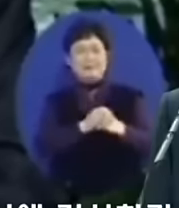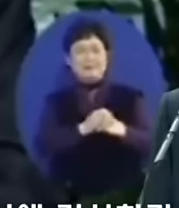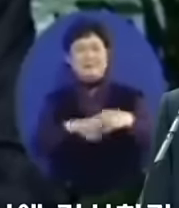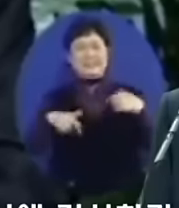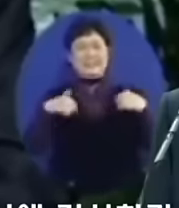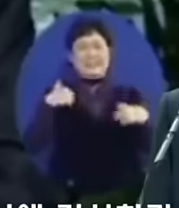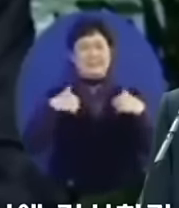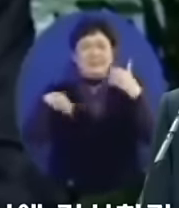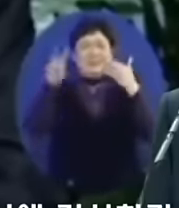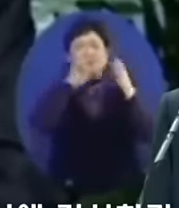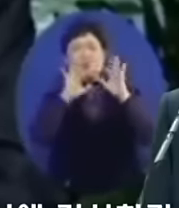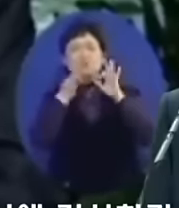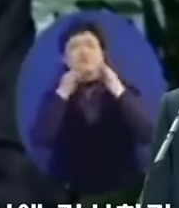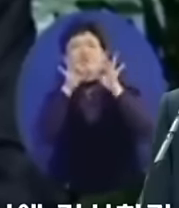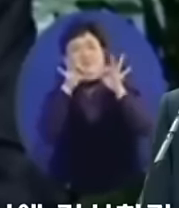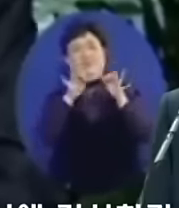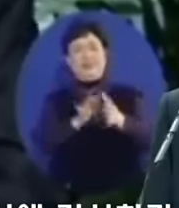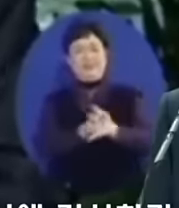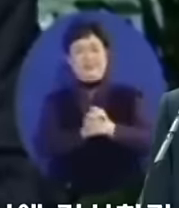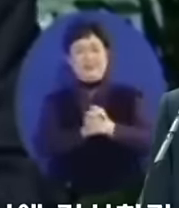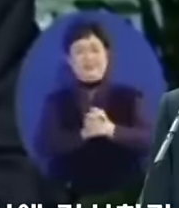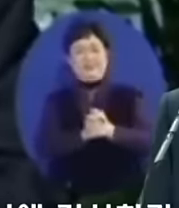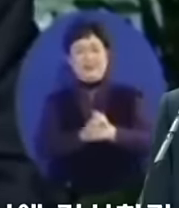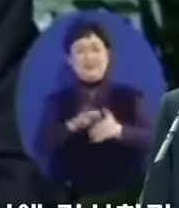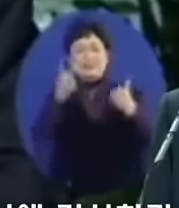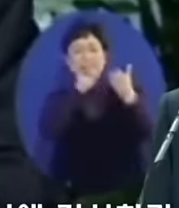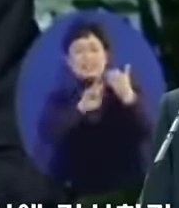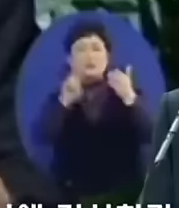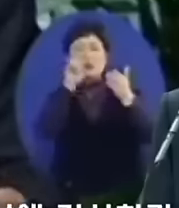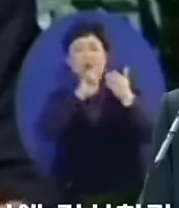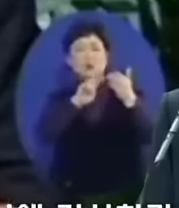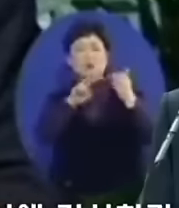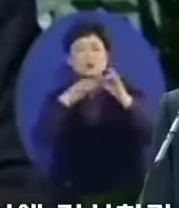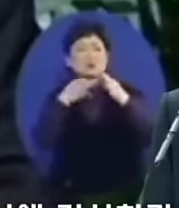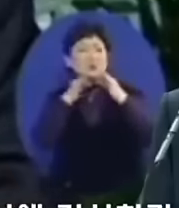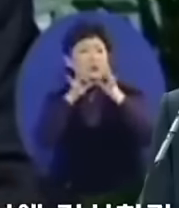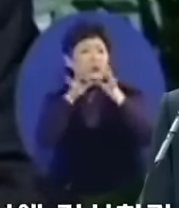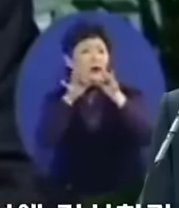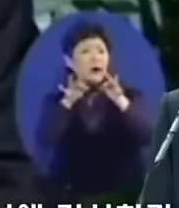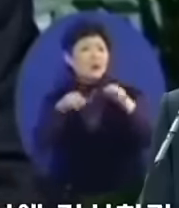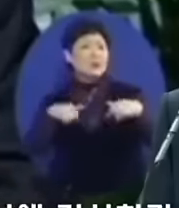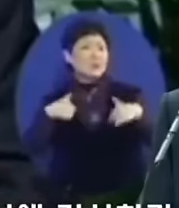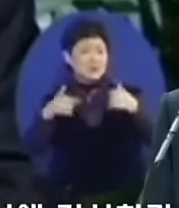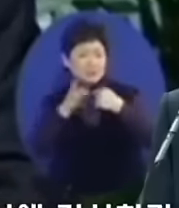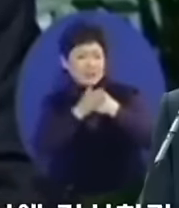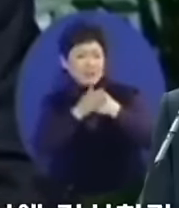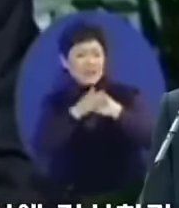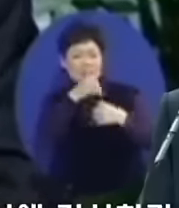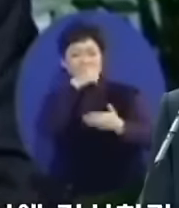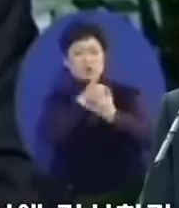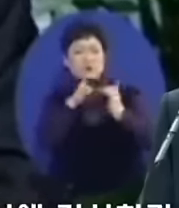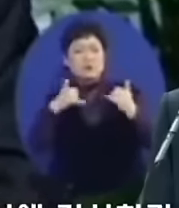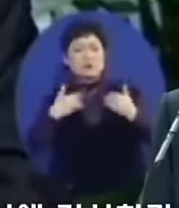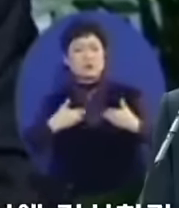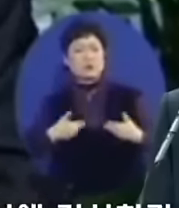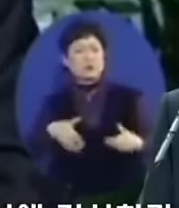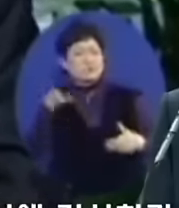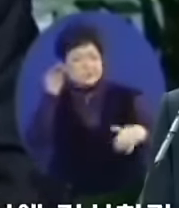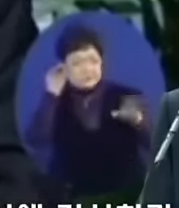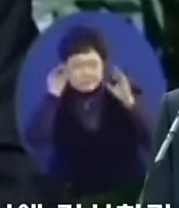기쁜 곡조로 찬송을 불렀습니다. 그 곡조가 하도 좋았기 때문에 죄수들조차 잠잠하게 듣고